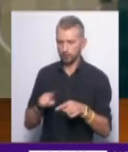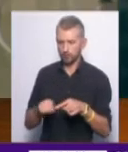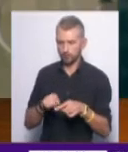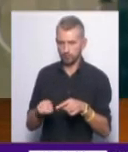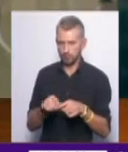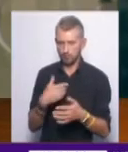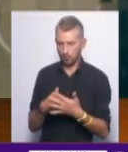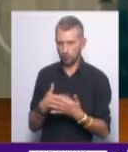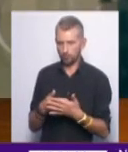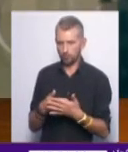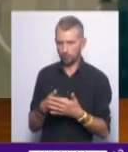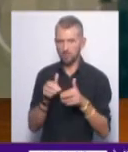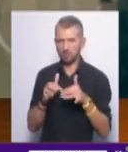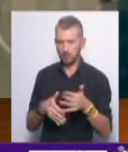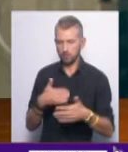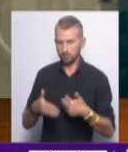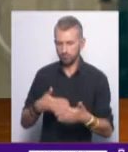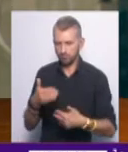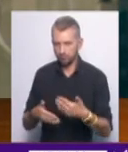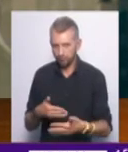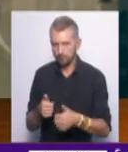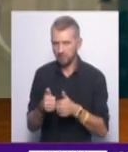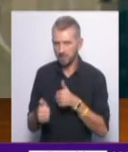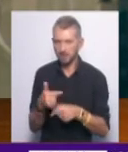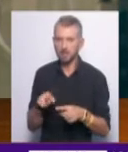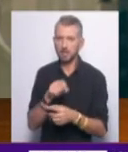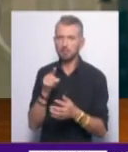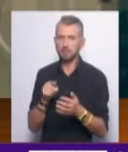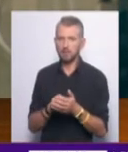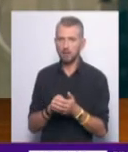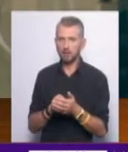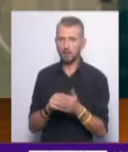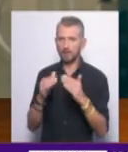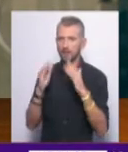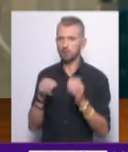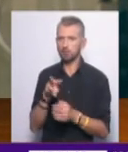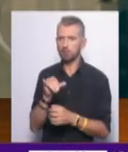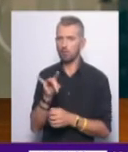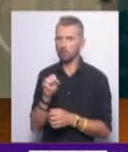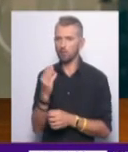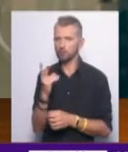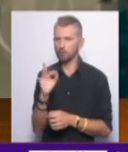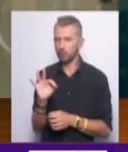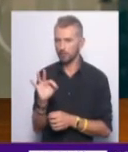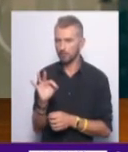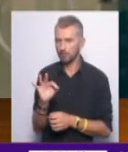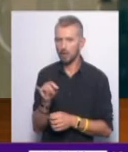пішла якимось чином хоча б вперед. Це питання садиби Мурашка. Її наприкінці серпня